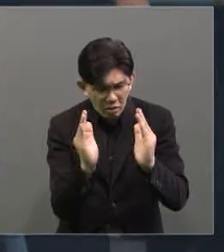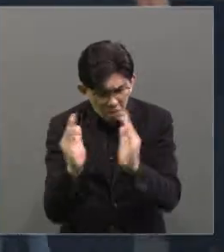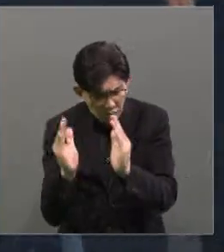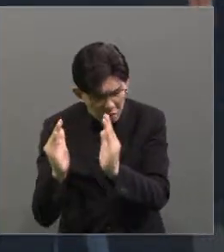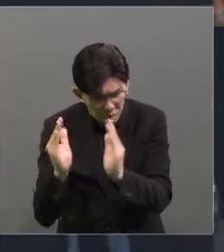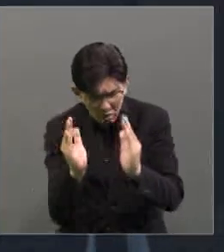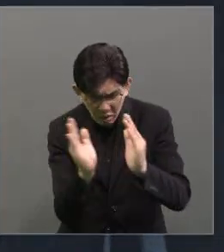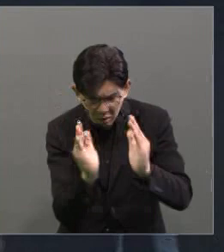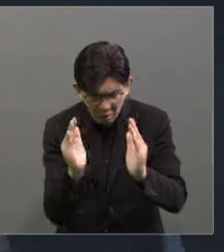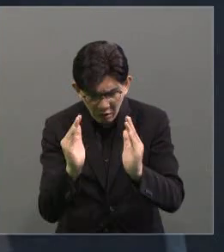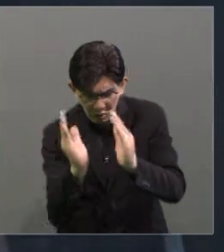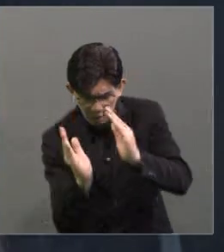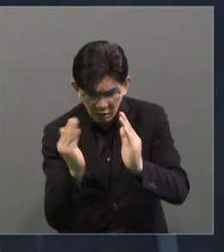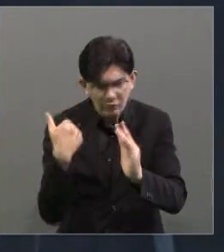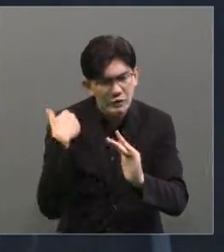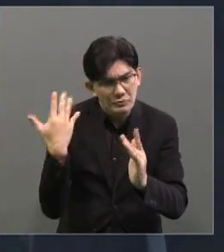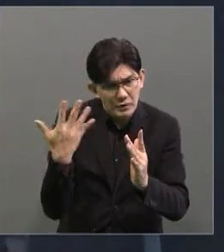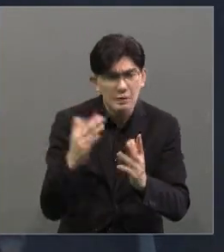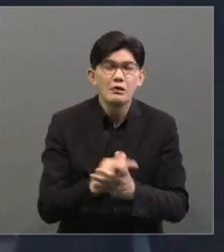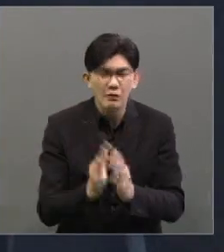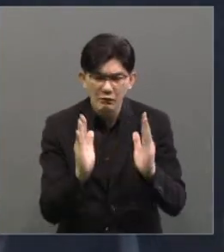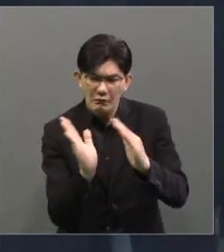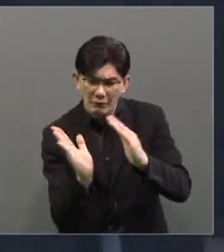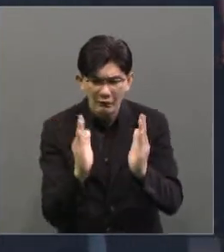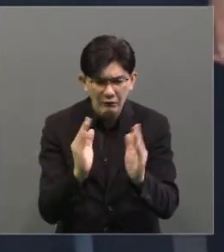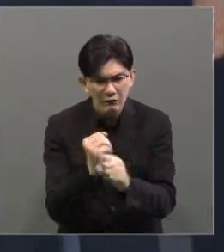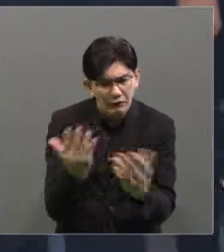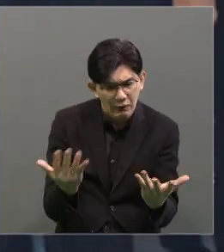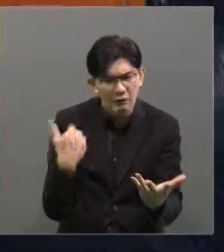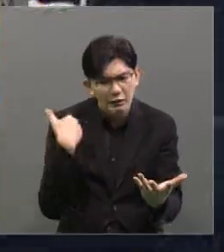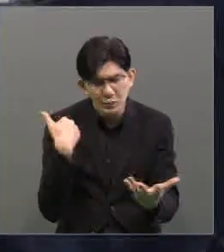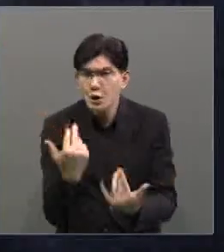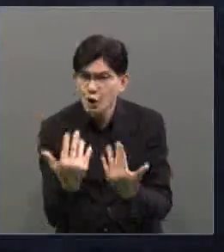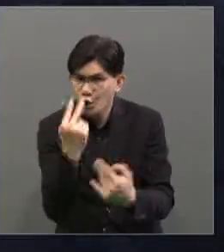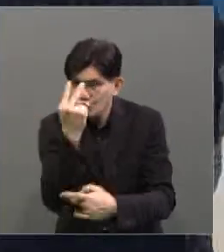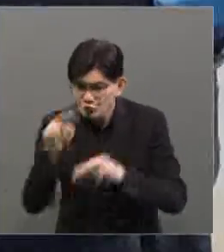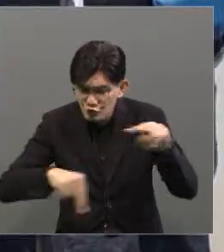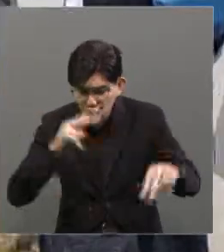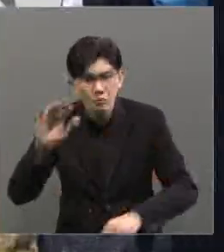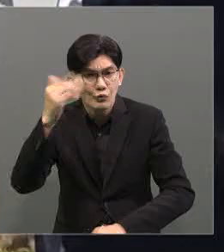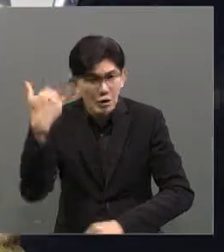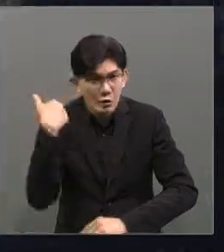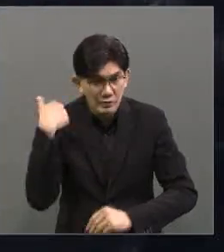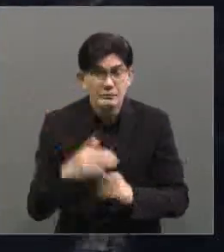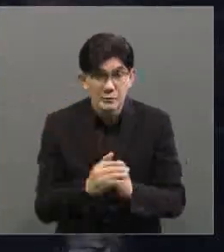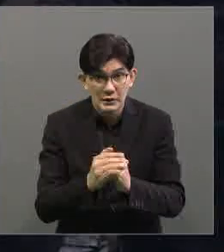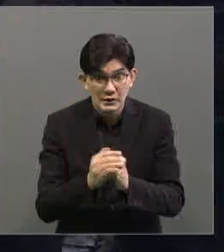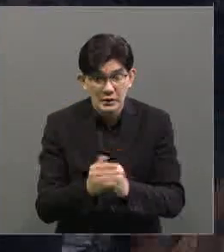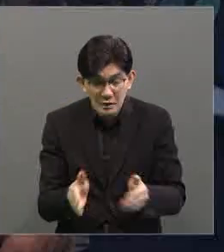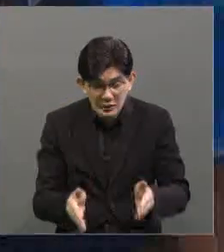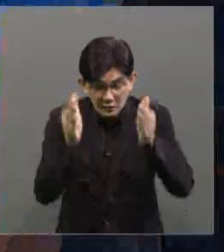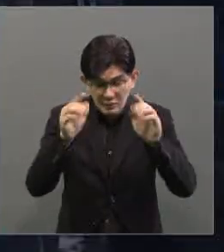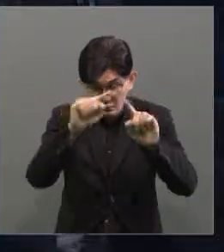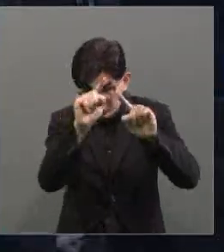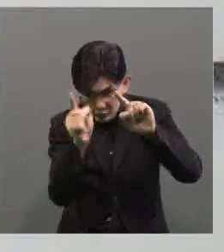เนี่ยมันมีการซุดตัวมันมีการเอียงมากน้อยแค่ไหนแต่เบื้องต้นเนี่ยจากการตรวจสอบรอยร้าวที่เกิดขึ้นเขาบอกว่าน่าจะเป็น